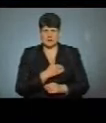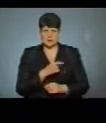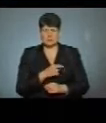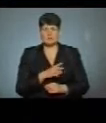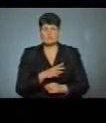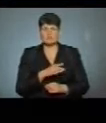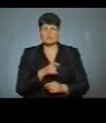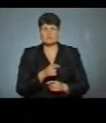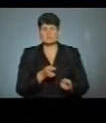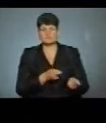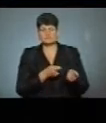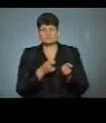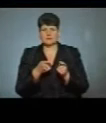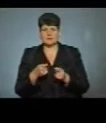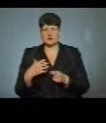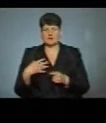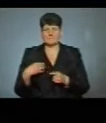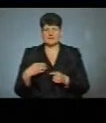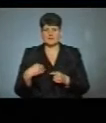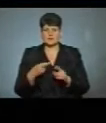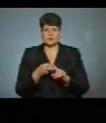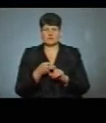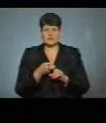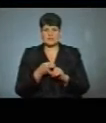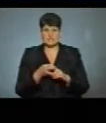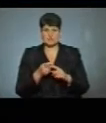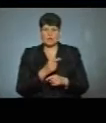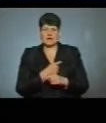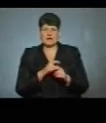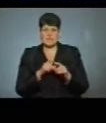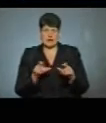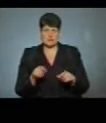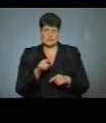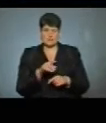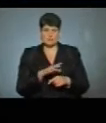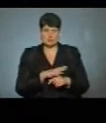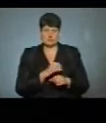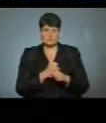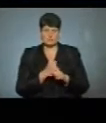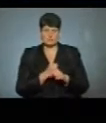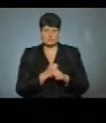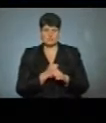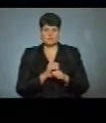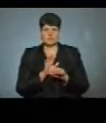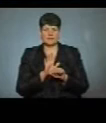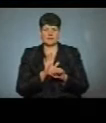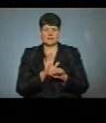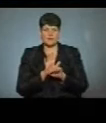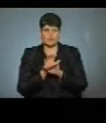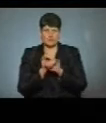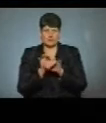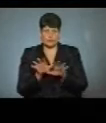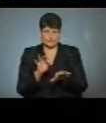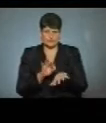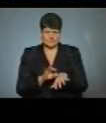були доправлені до Львівської інфекційної лікарні. Їм було встановлено діагноз COVID під знаком